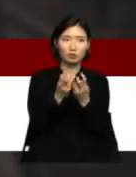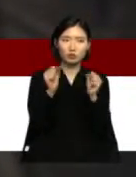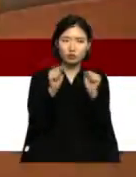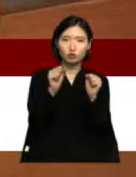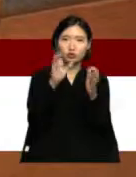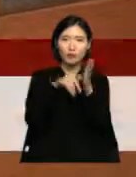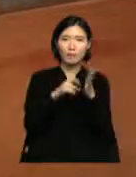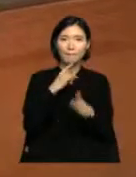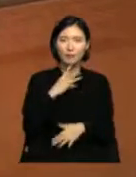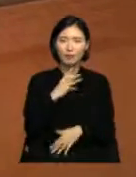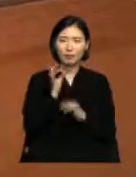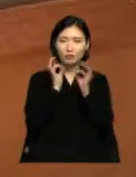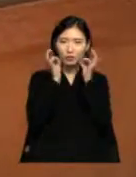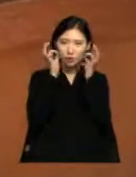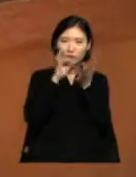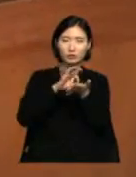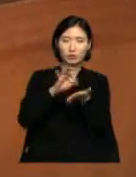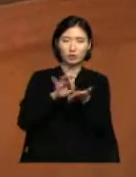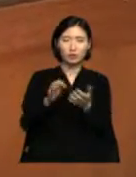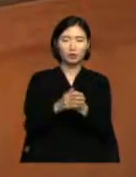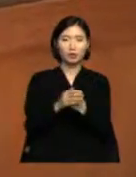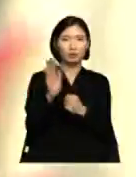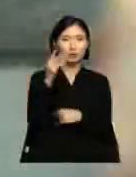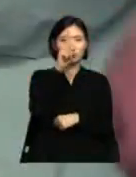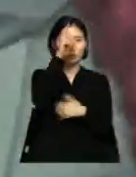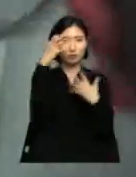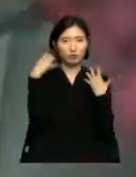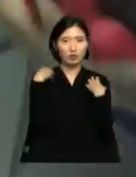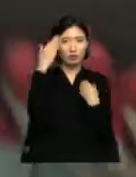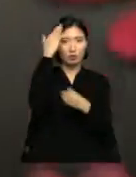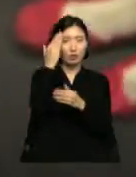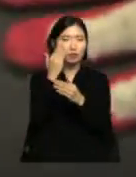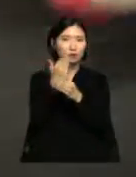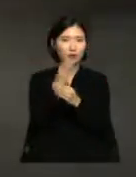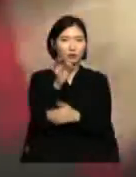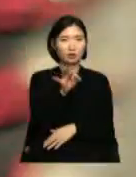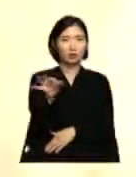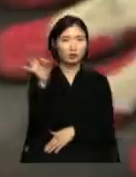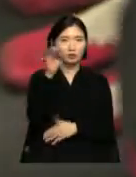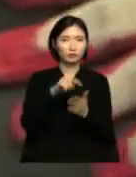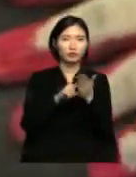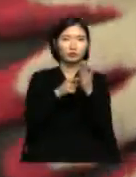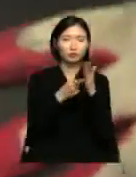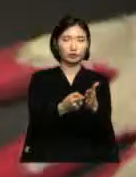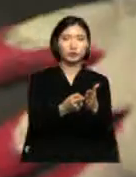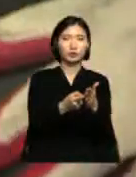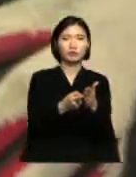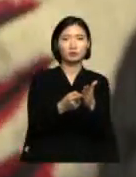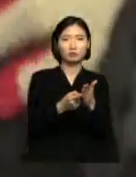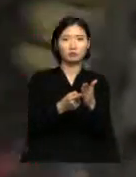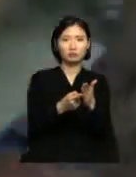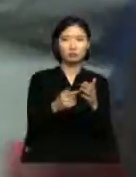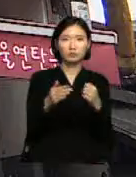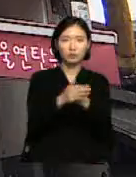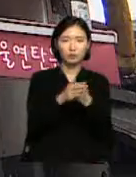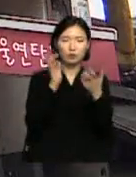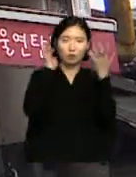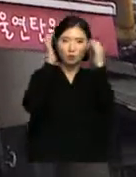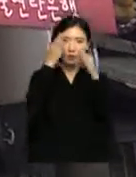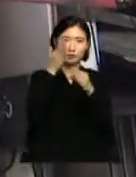또 떼고. 그런데 최근 정부가 연탄 가격 인상을 추진하고 있는 것으로 알려져 논란이 일고